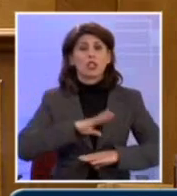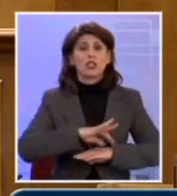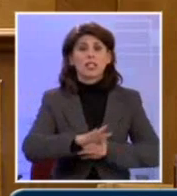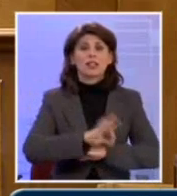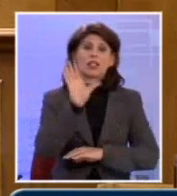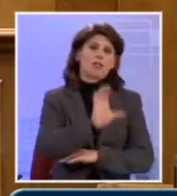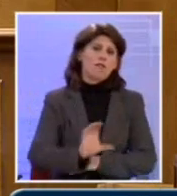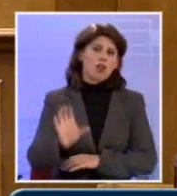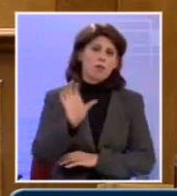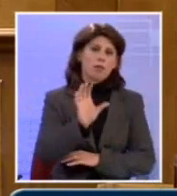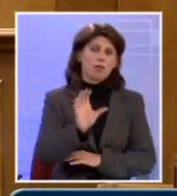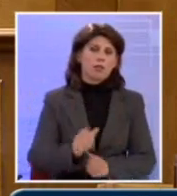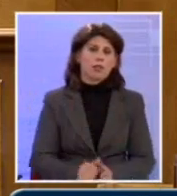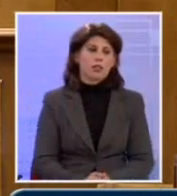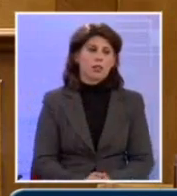για την Ευρώπη.